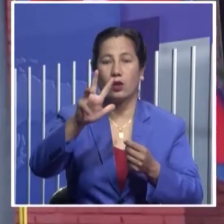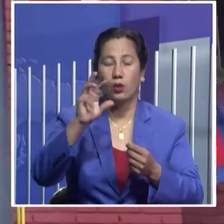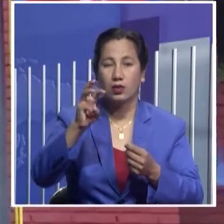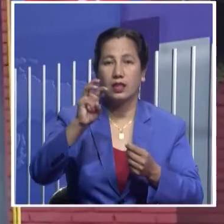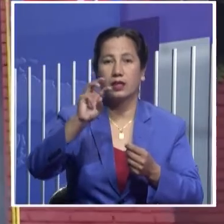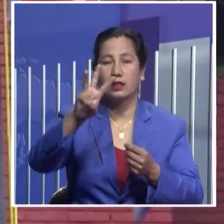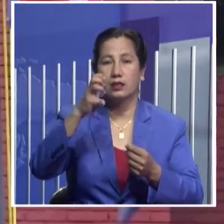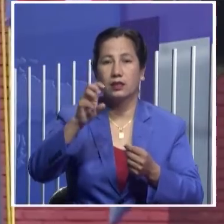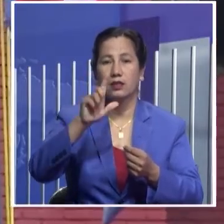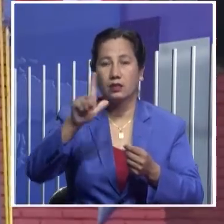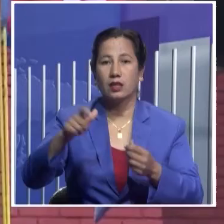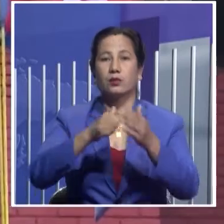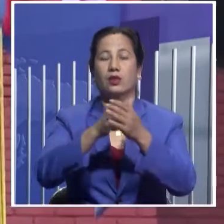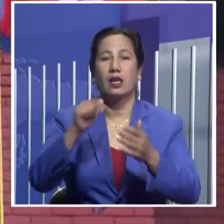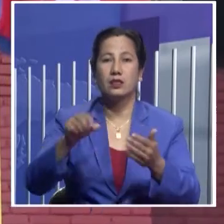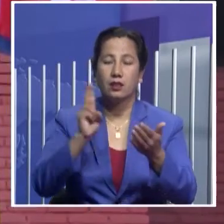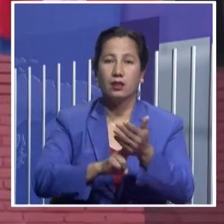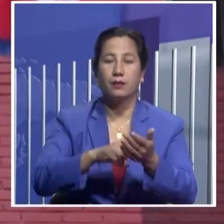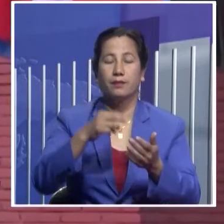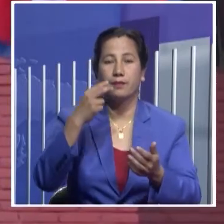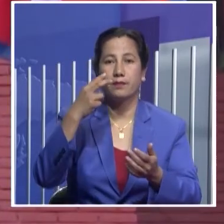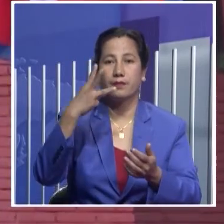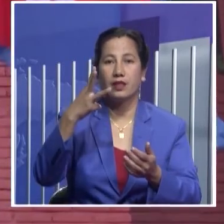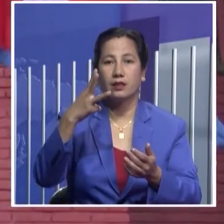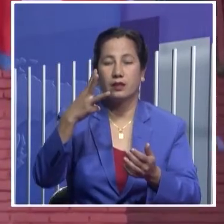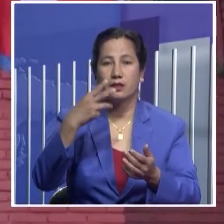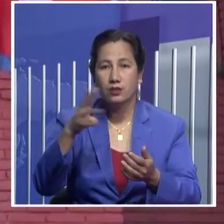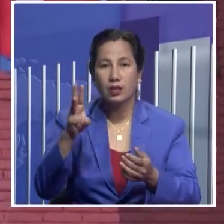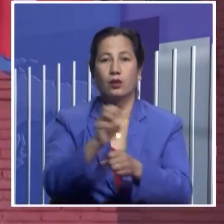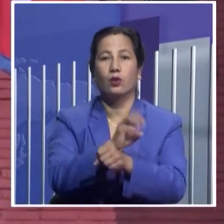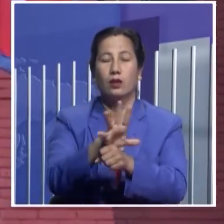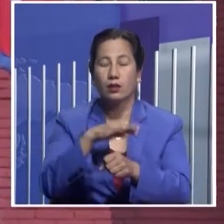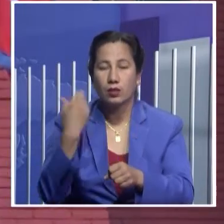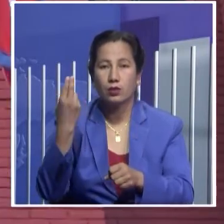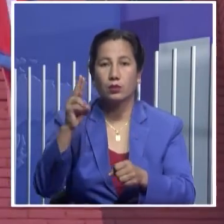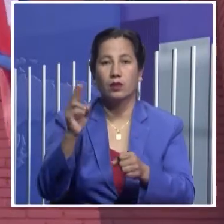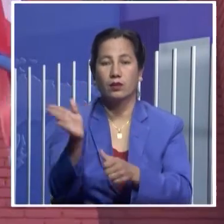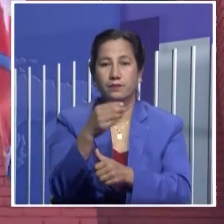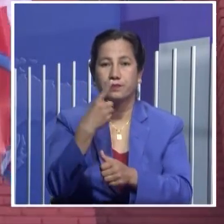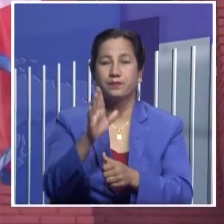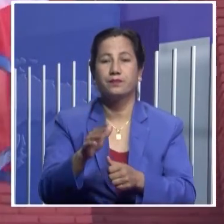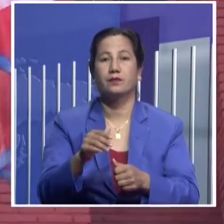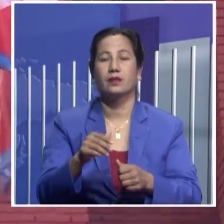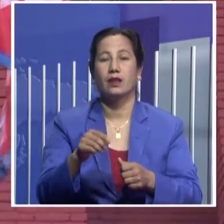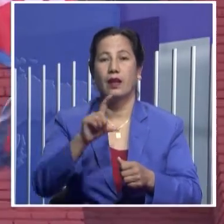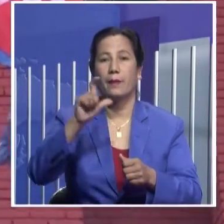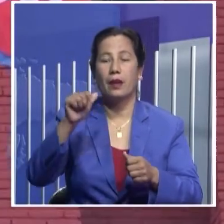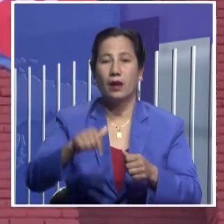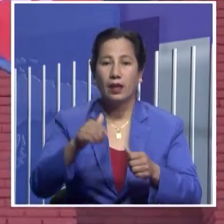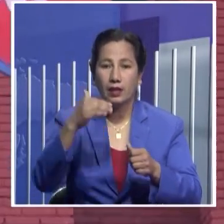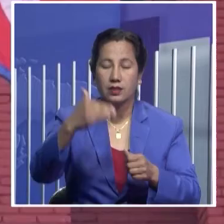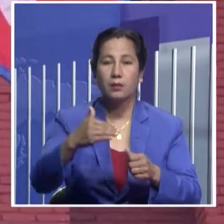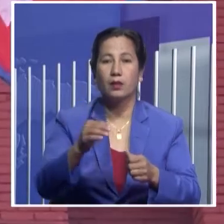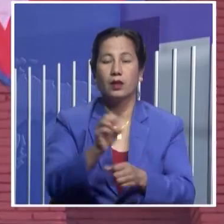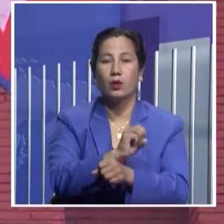8,09,387 पुगेको छ। आज थप 3 जनाको कोरोना भाइरसको कारण मृत्यु भएको मन्त्रालयले बताएको छ। नेपालमा हालसम्म कोरोना